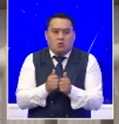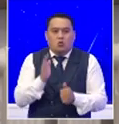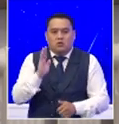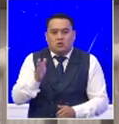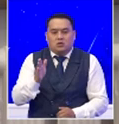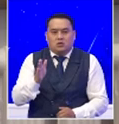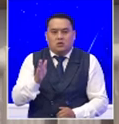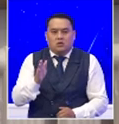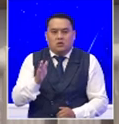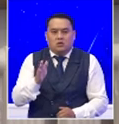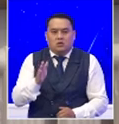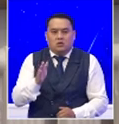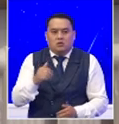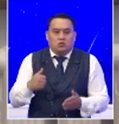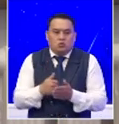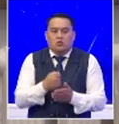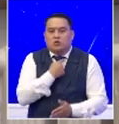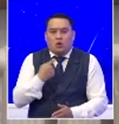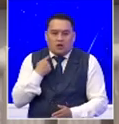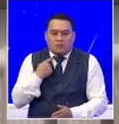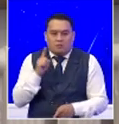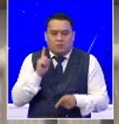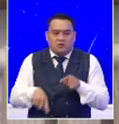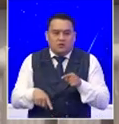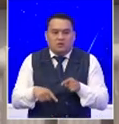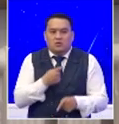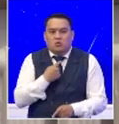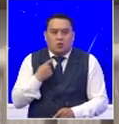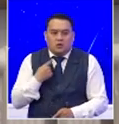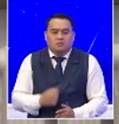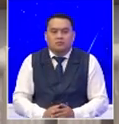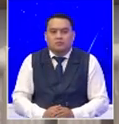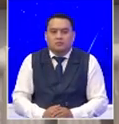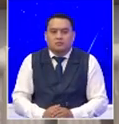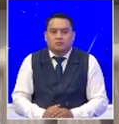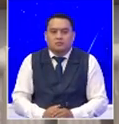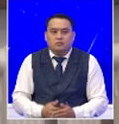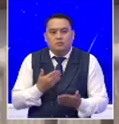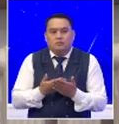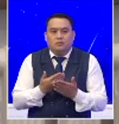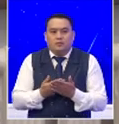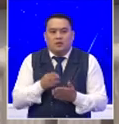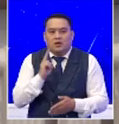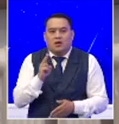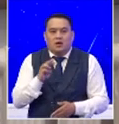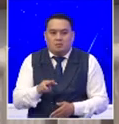будет доехать до областного центра, город Талдыган. Примерно километр